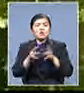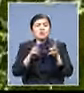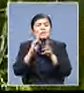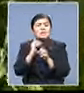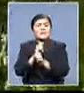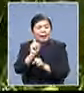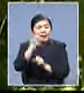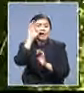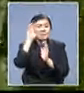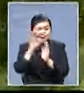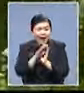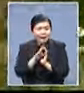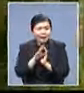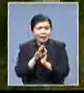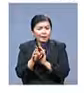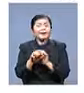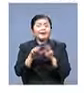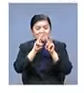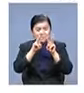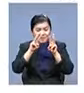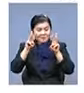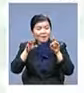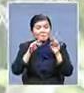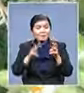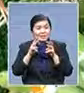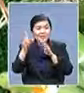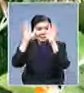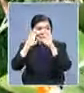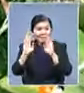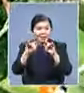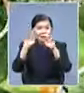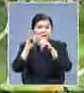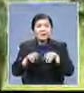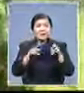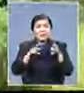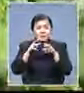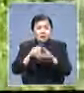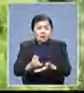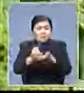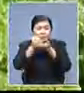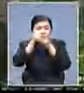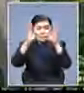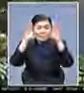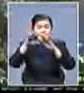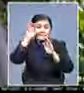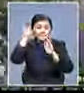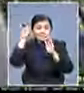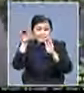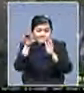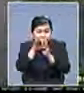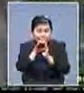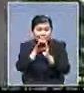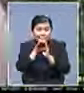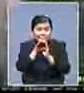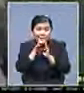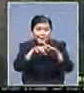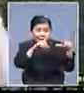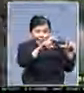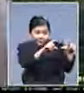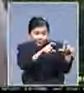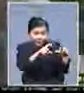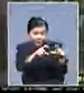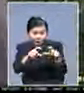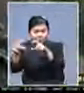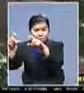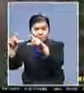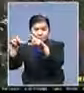แบบทาซานนี้ค่ะ Googleก็ใช้วิธีเอาเครื่องเทรคเกอร์โหนสลิงถ่ายภาพทุกมุมมารวมกันไว้ค่ะเนี่ยนะคะทุ่มสุดๆเลยค่ะภาพ